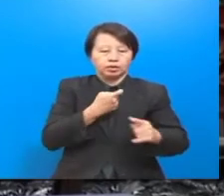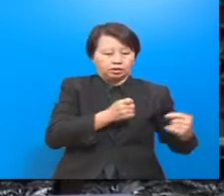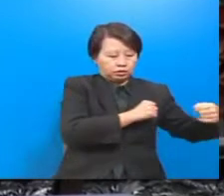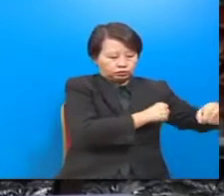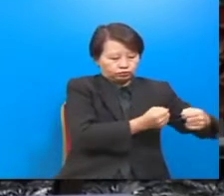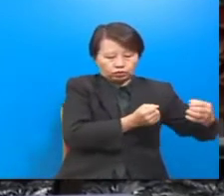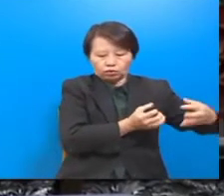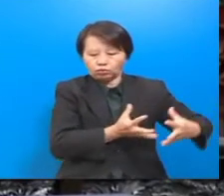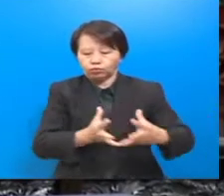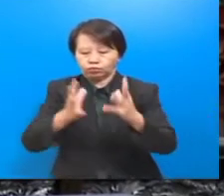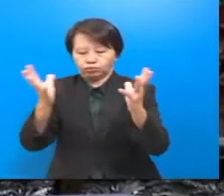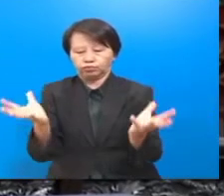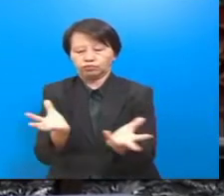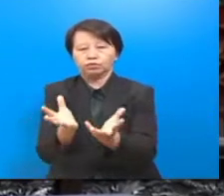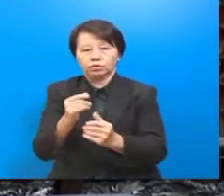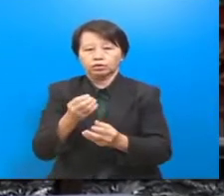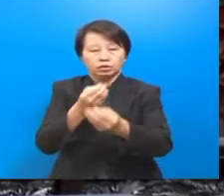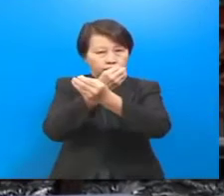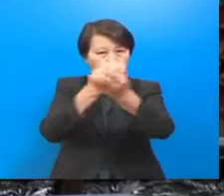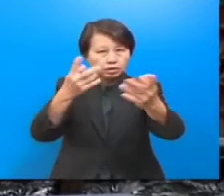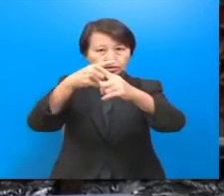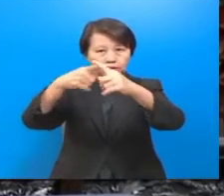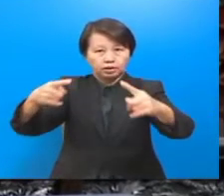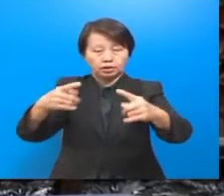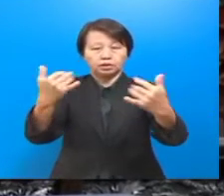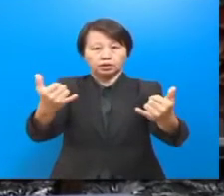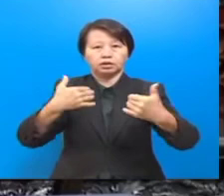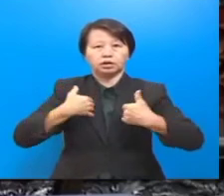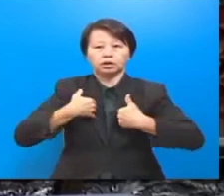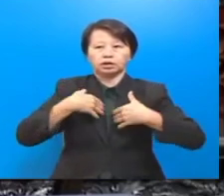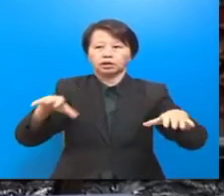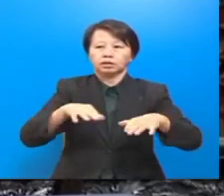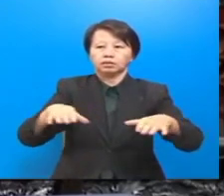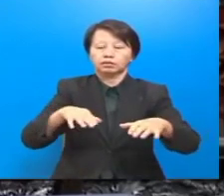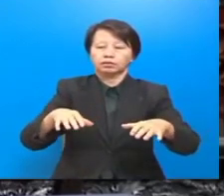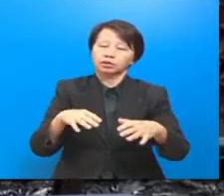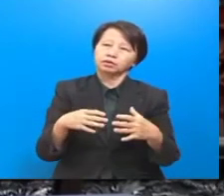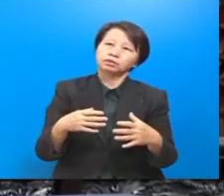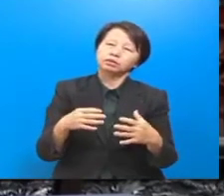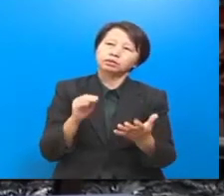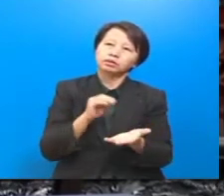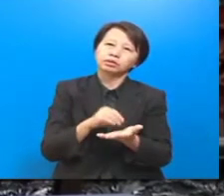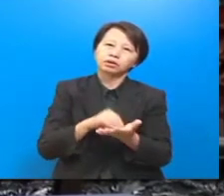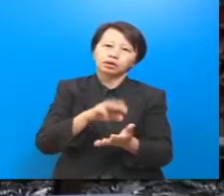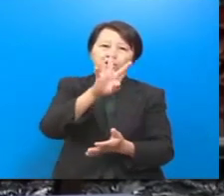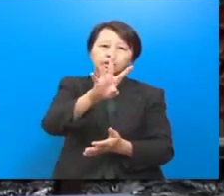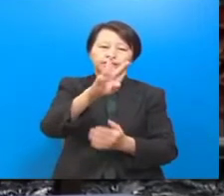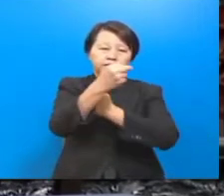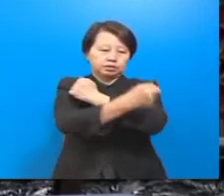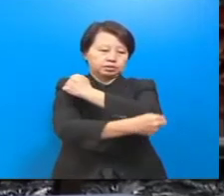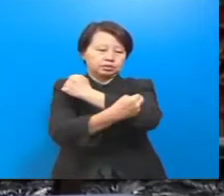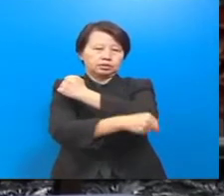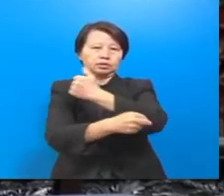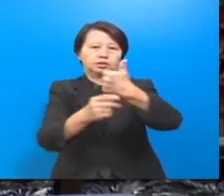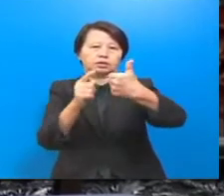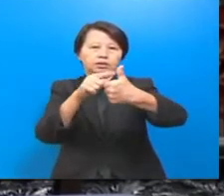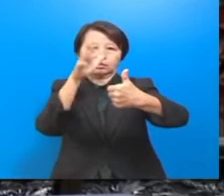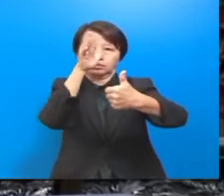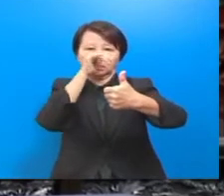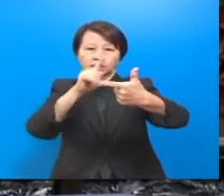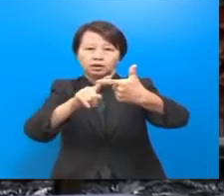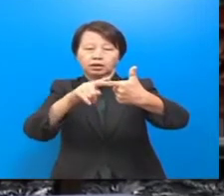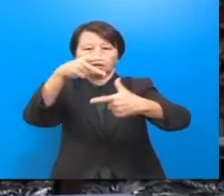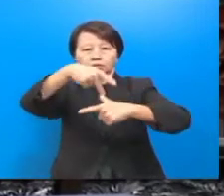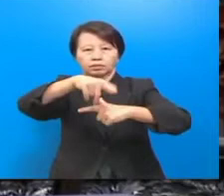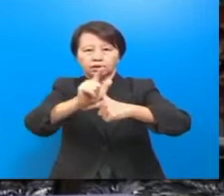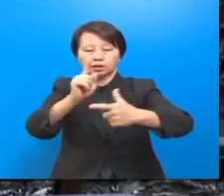dilaksanakan untuk mendawai mulyo hingga saat nikita the plaza randy freddy 4 buah negeri itu jumlah